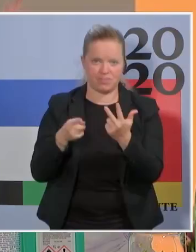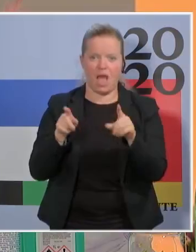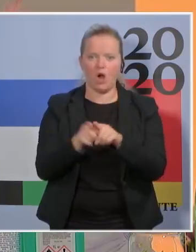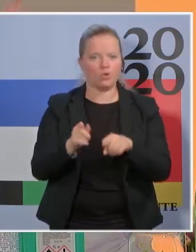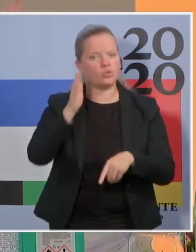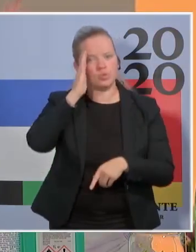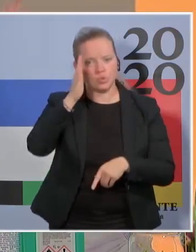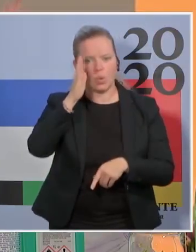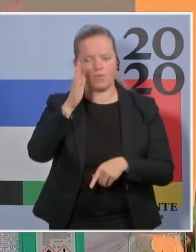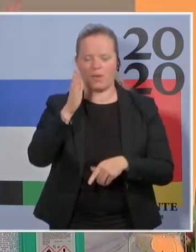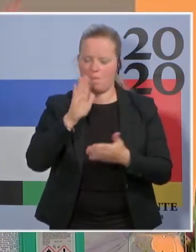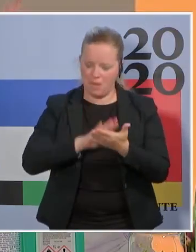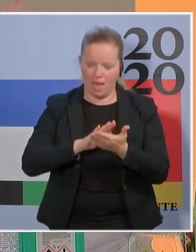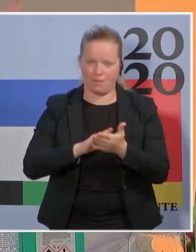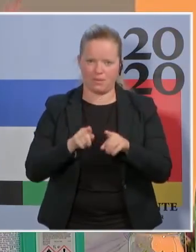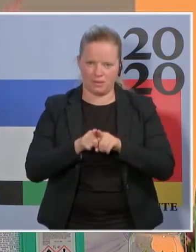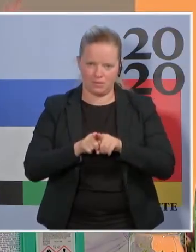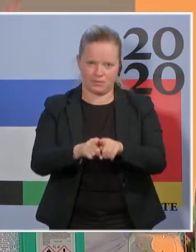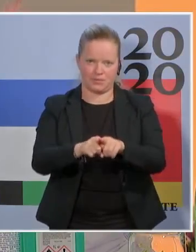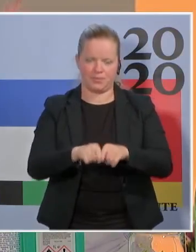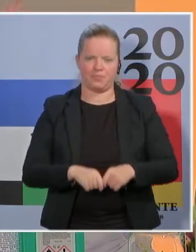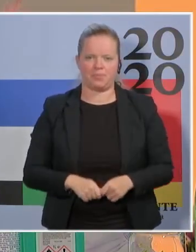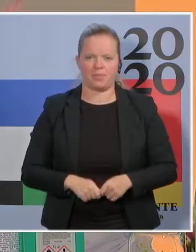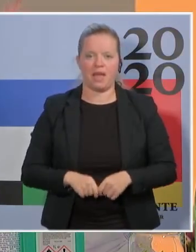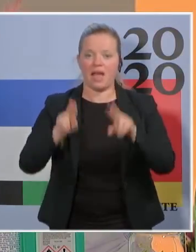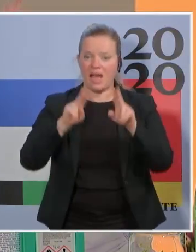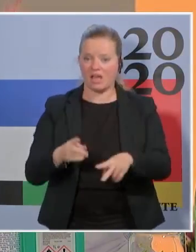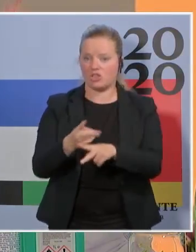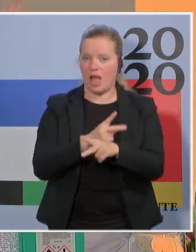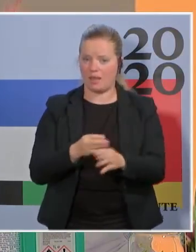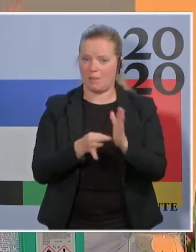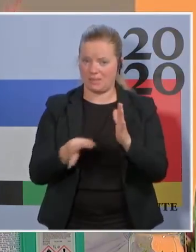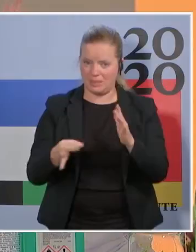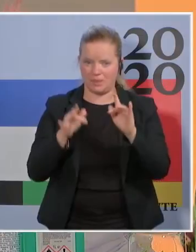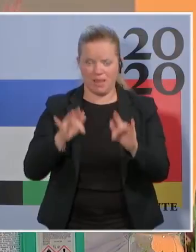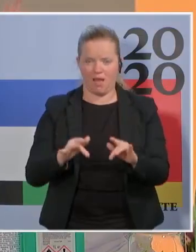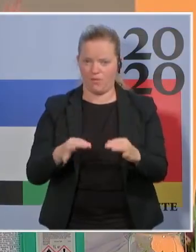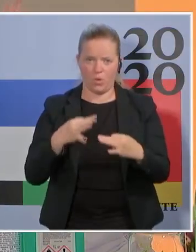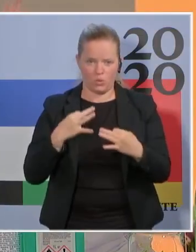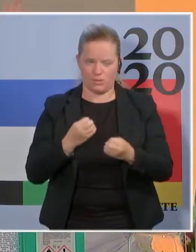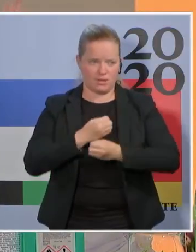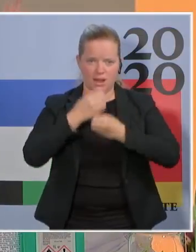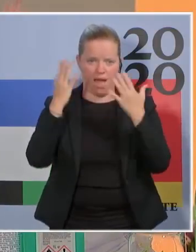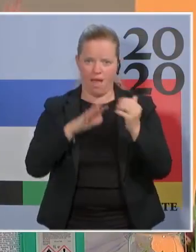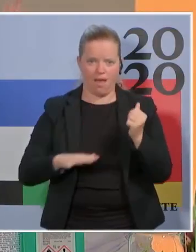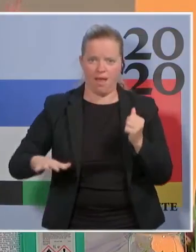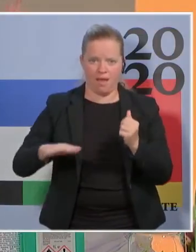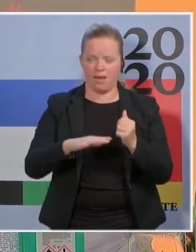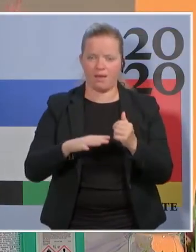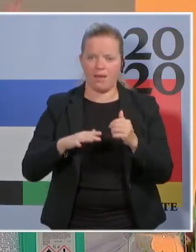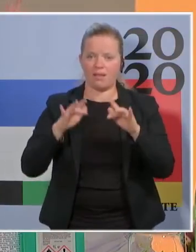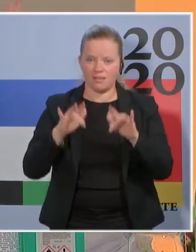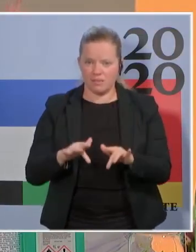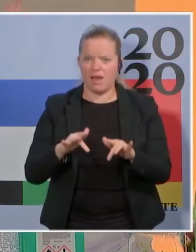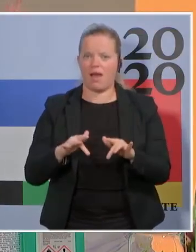der Zukunft begleiten werden. Das rechtsstaatliche Prinzip, dass uns klar ist, dass wir sowohl in